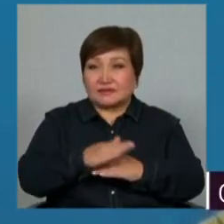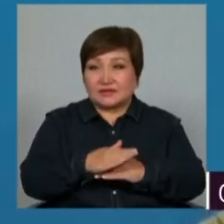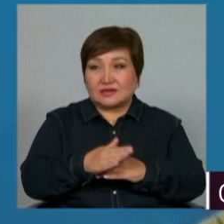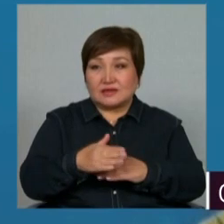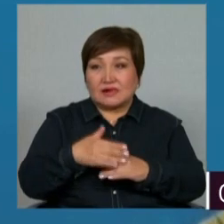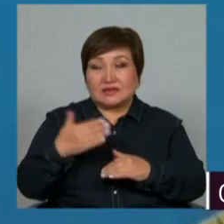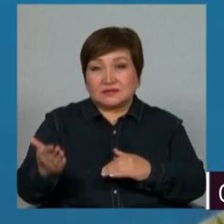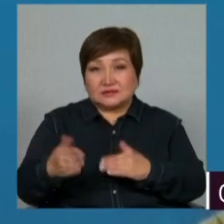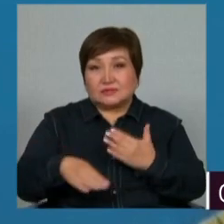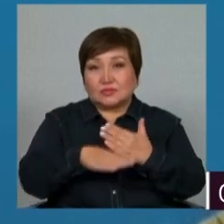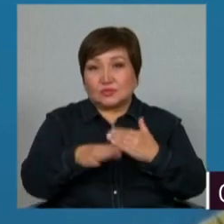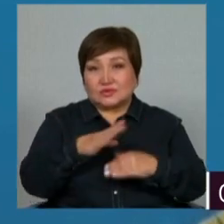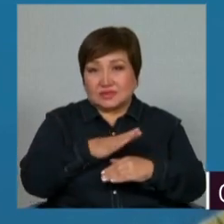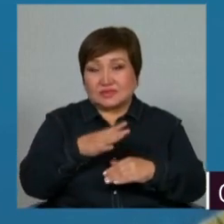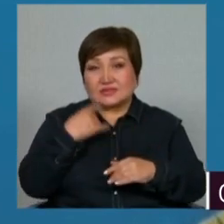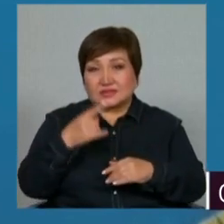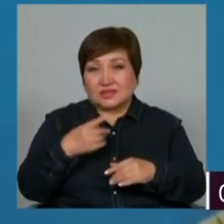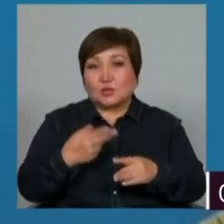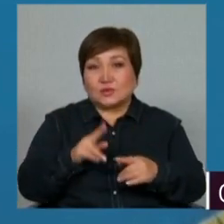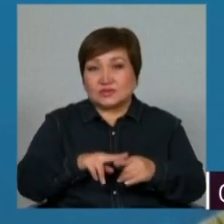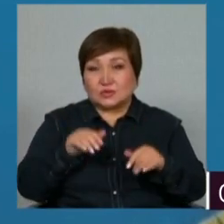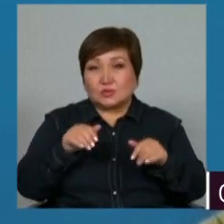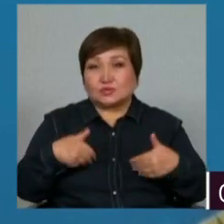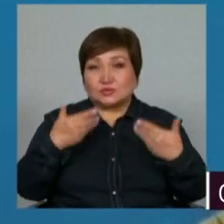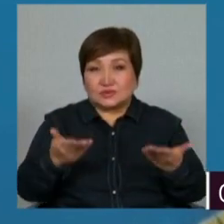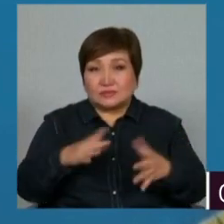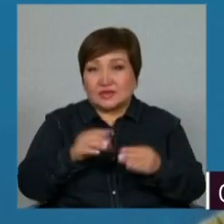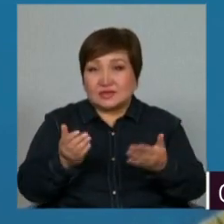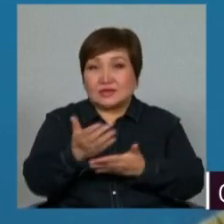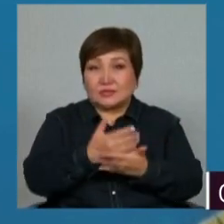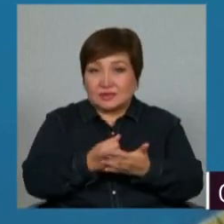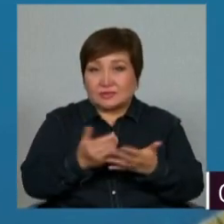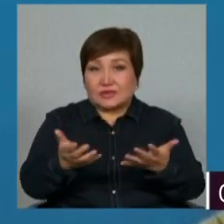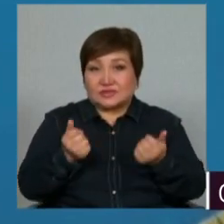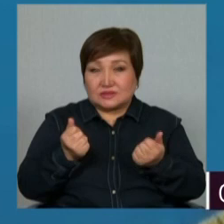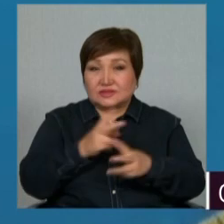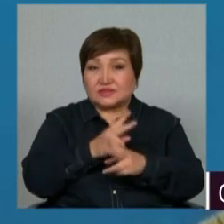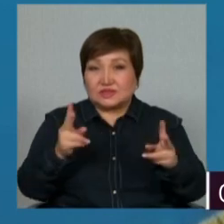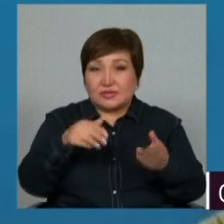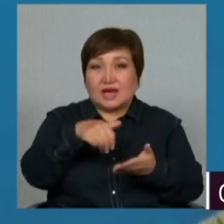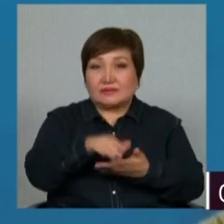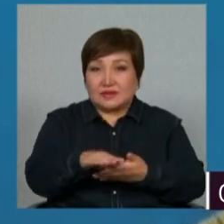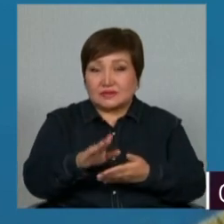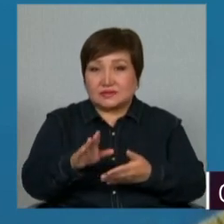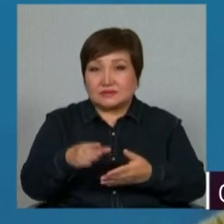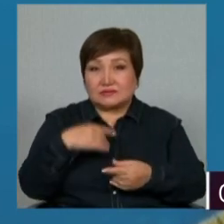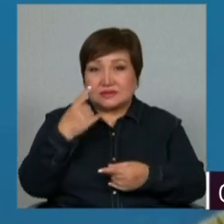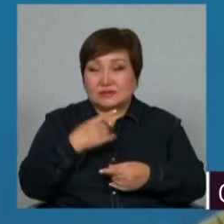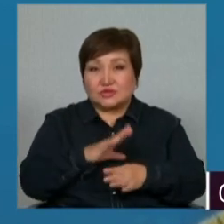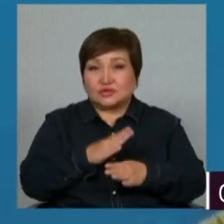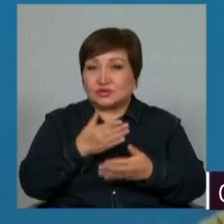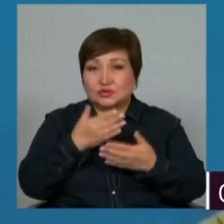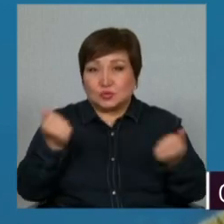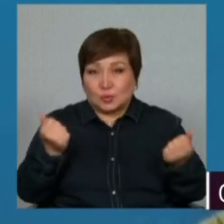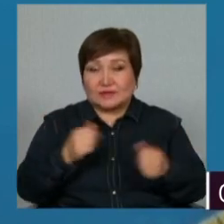екен деген. Осы ұсыныстардың бәрін қабылдап алып жатырмыз. Ешкімге ешқандай отказ беріп жатқанымыз